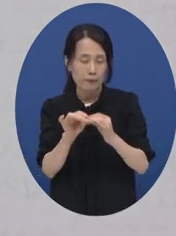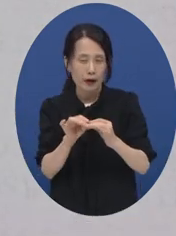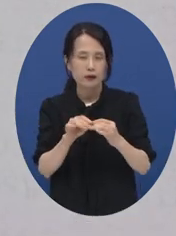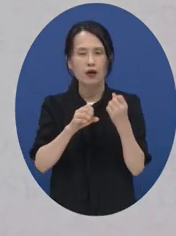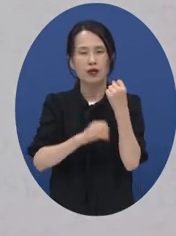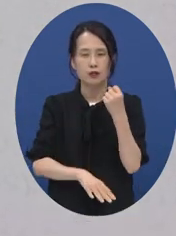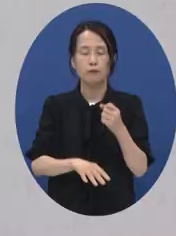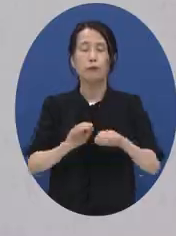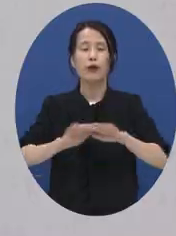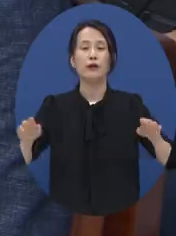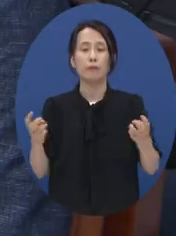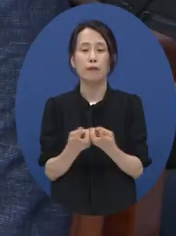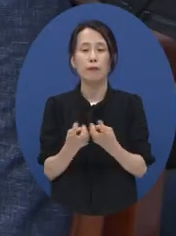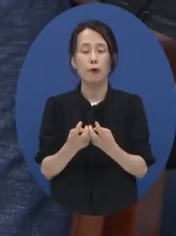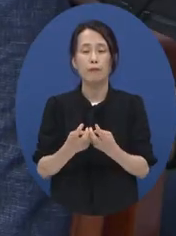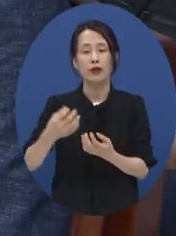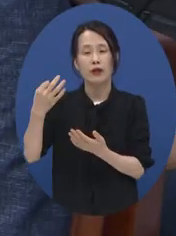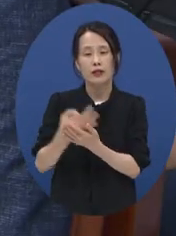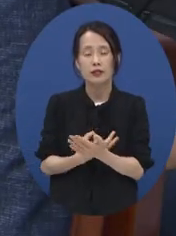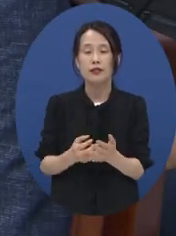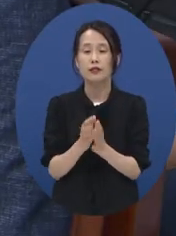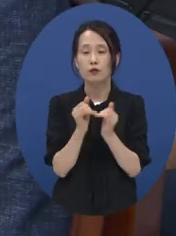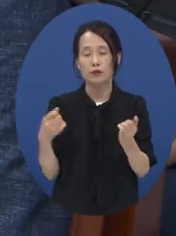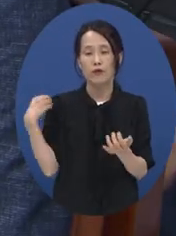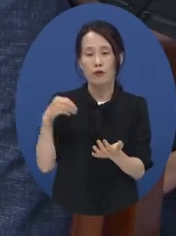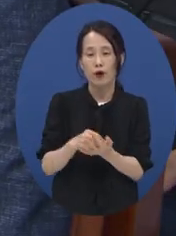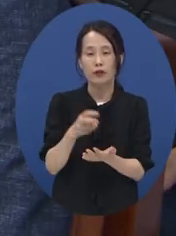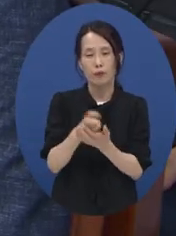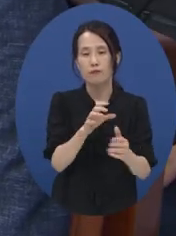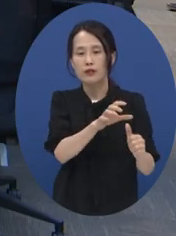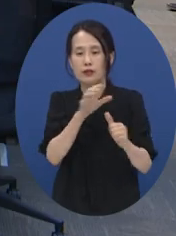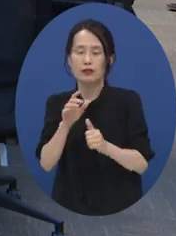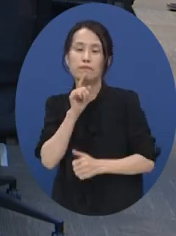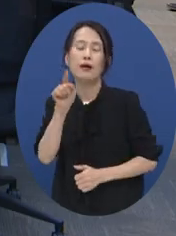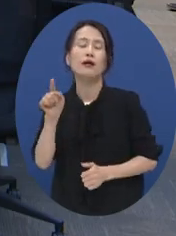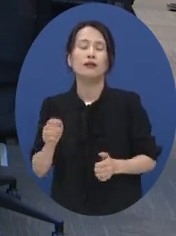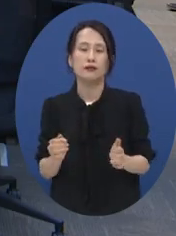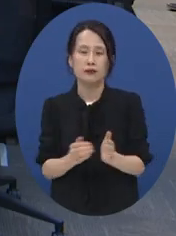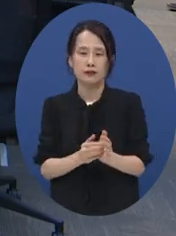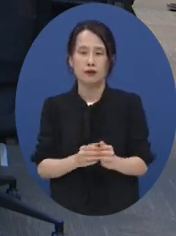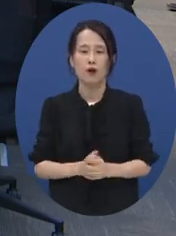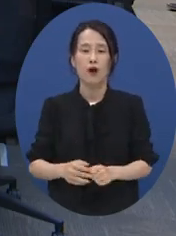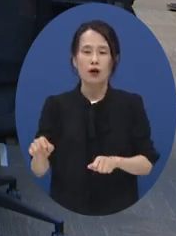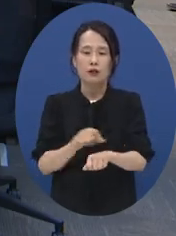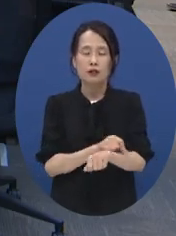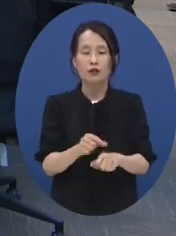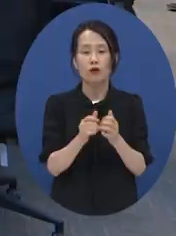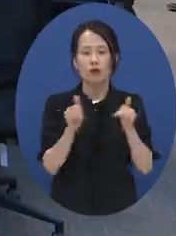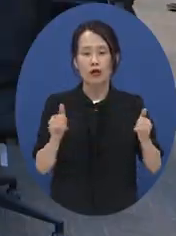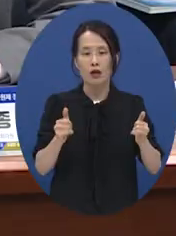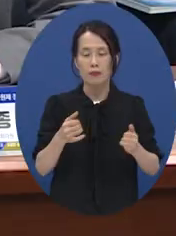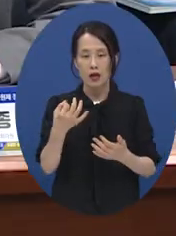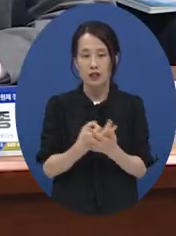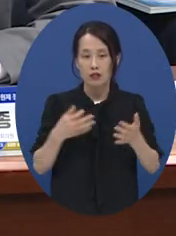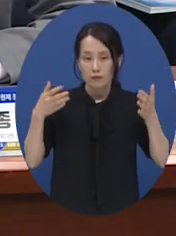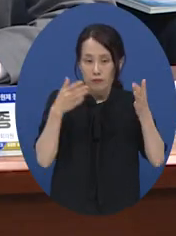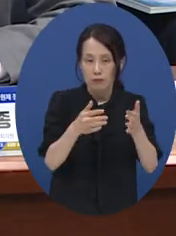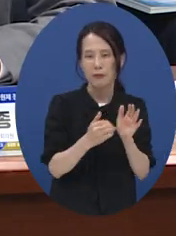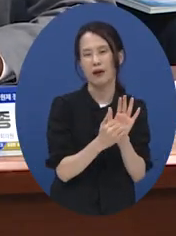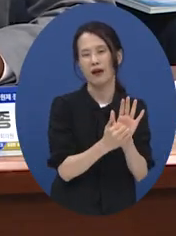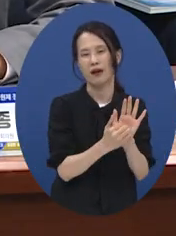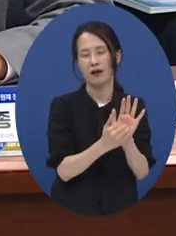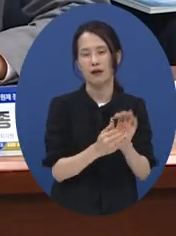보다 근본적인 해결책으로 개발이익 도민 환원제 도입을 강조했습니다. 개발이익이 특정 집단에 과도하게 사유화되는 것을